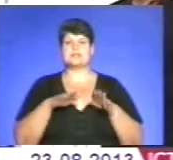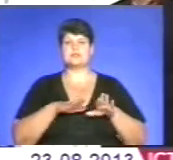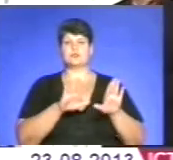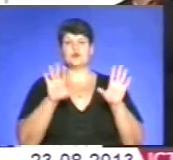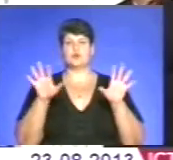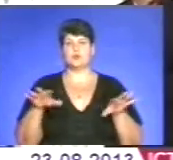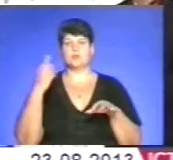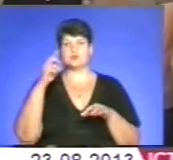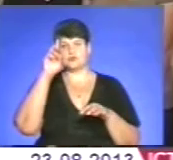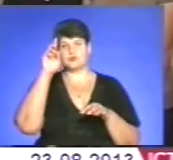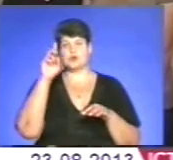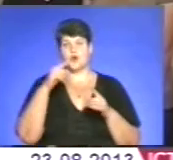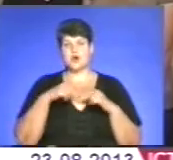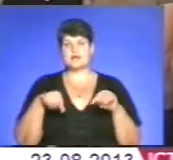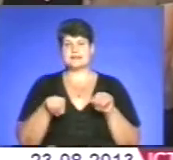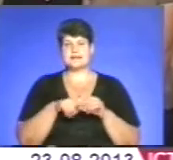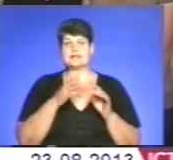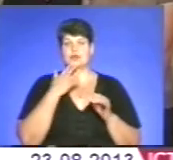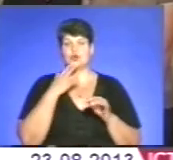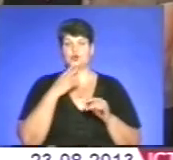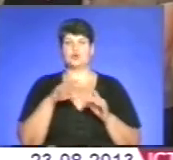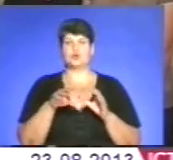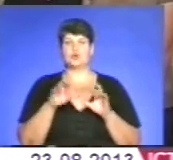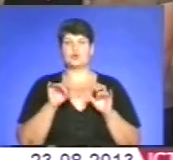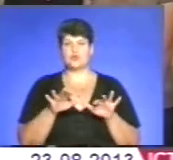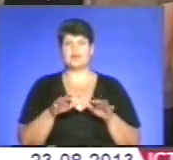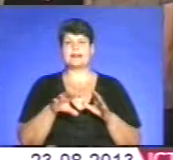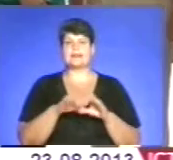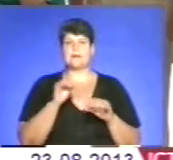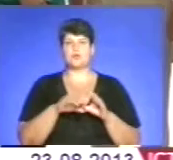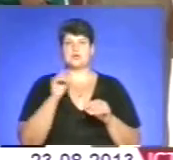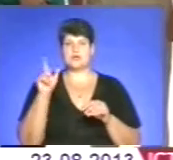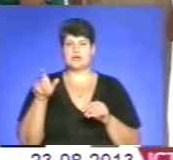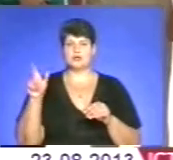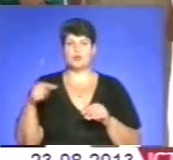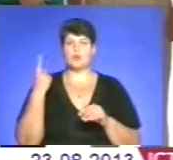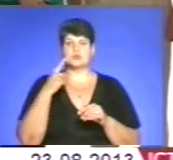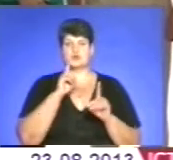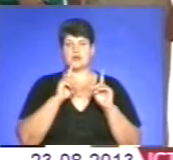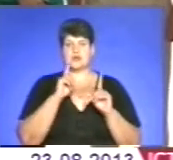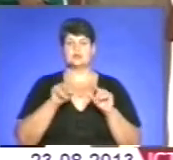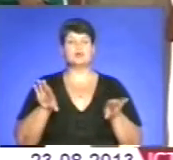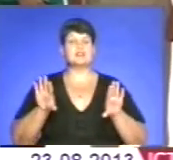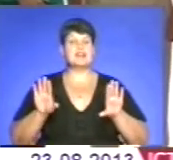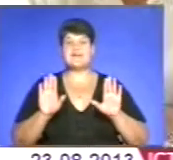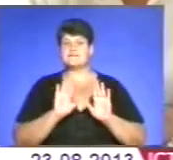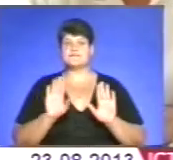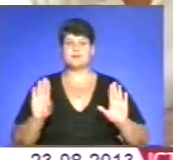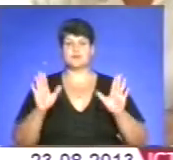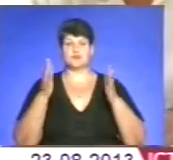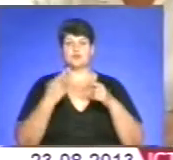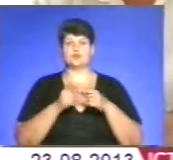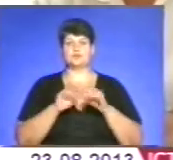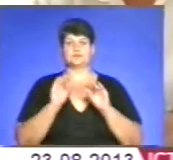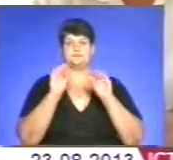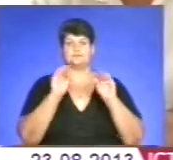обласної організації народного руху і депутатом обласної ради. Тому не випадково філателістичну виставку розмістили саме тут,